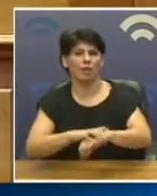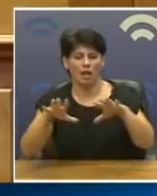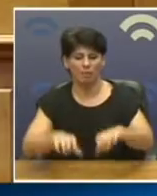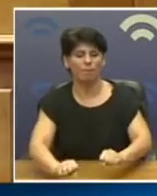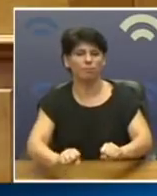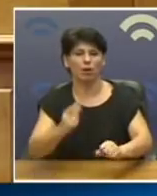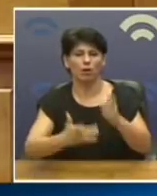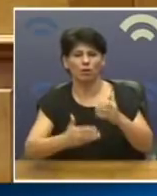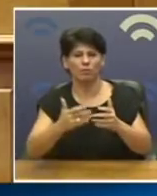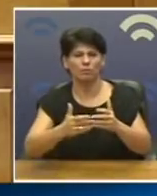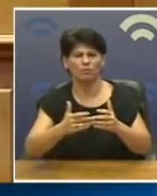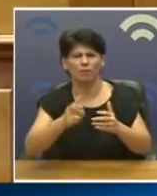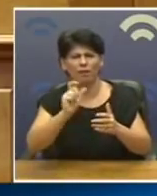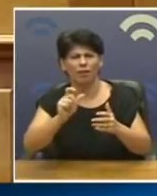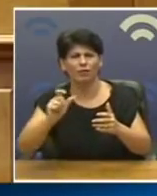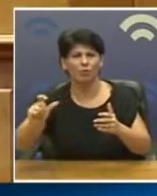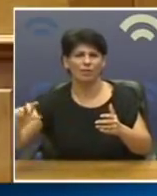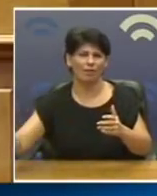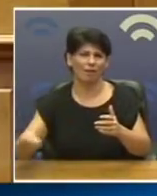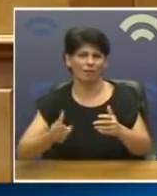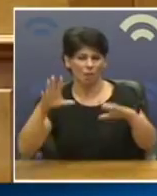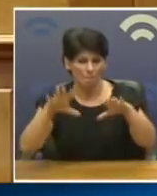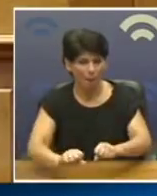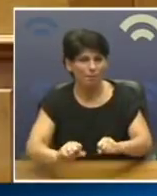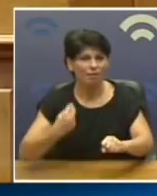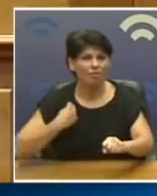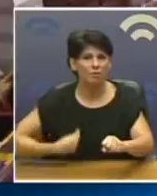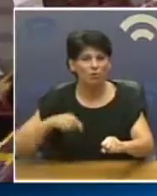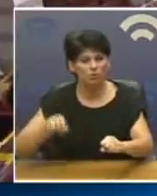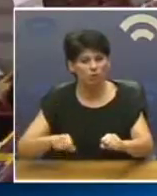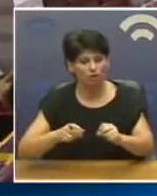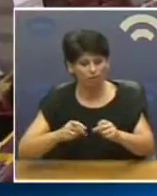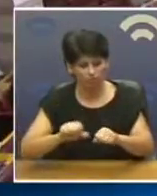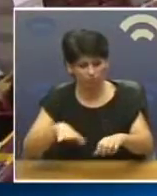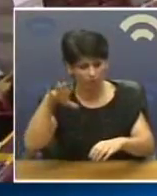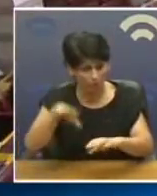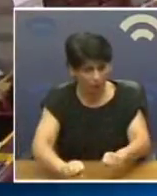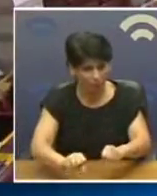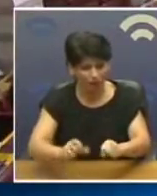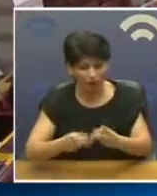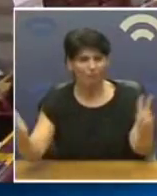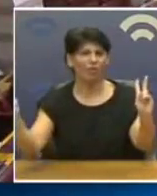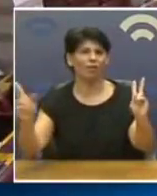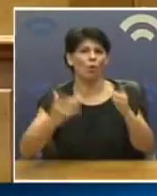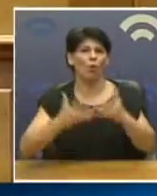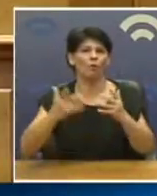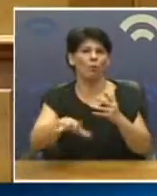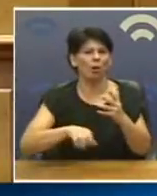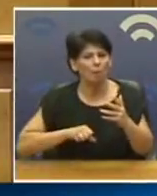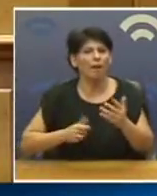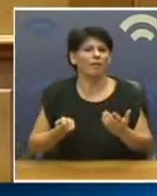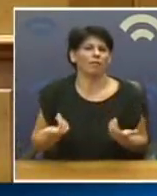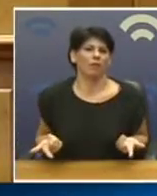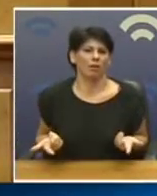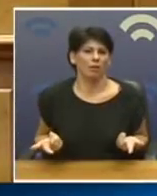εκατοντάδων εκατομμυρίων ευρώ. Και το ερώτημα είναι, Γιατί το κάνετε αυτό? Το είχατε στο